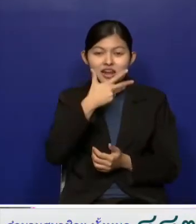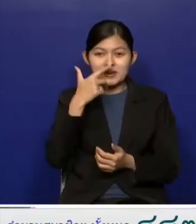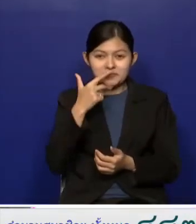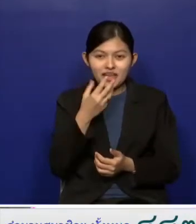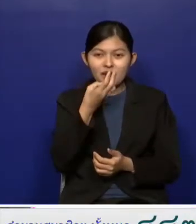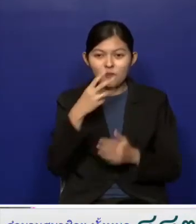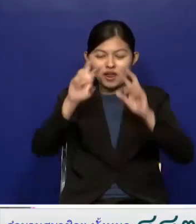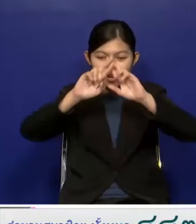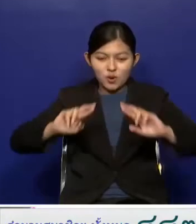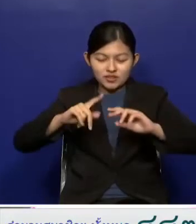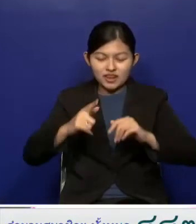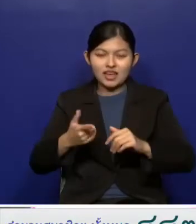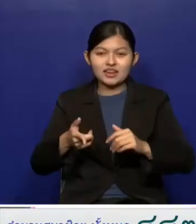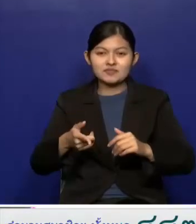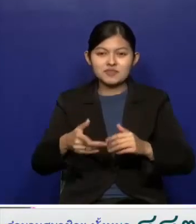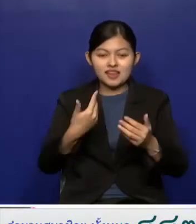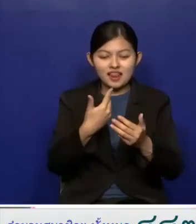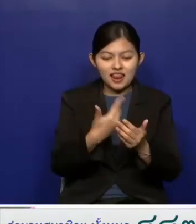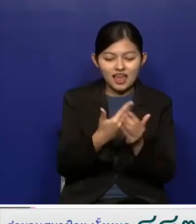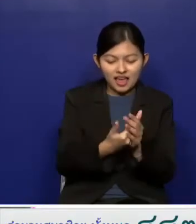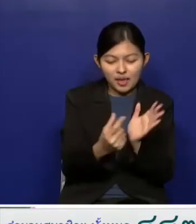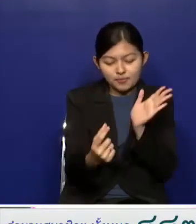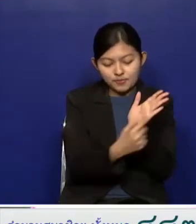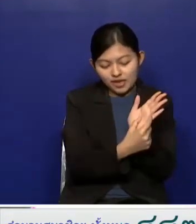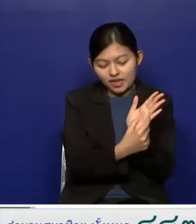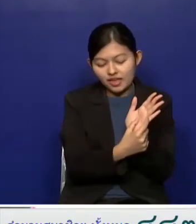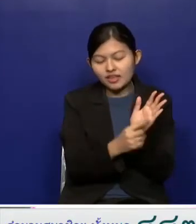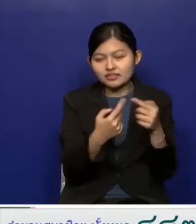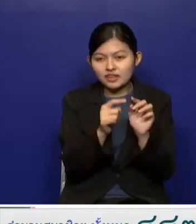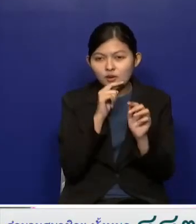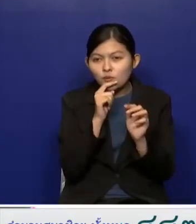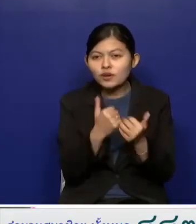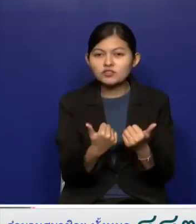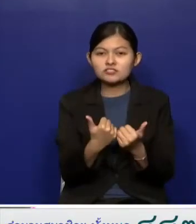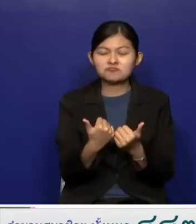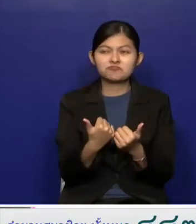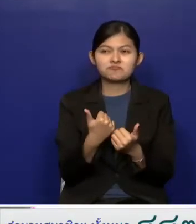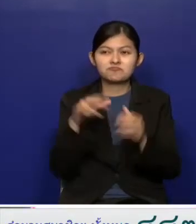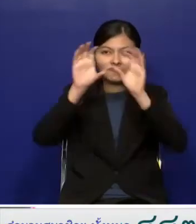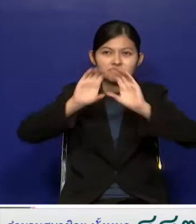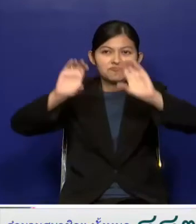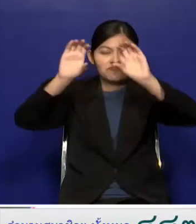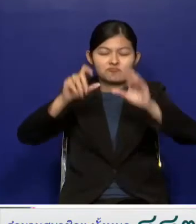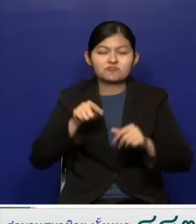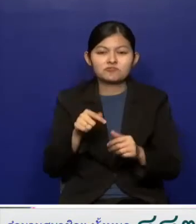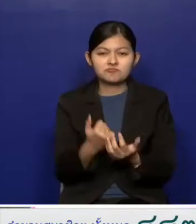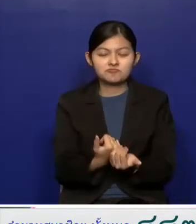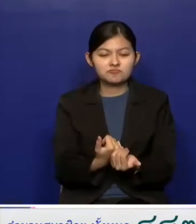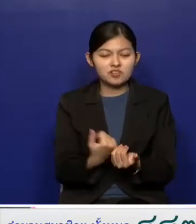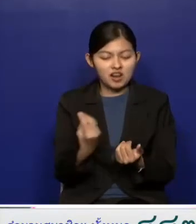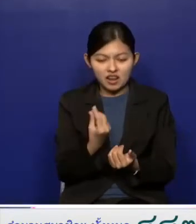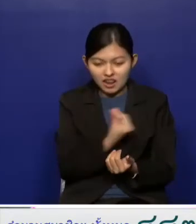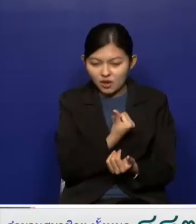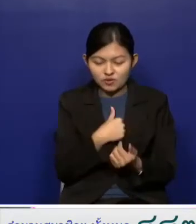ต้าการผลิตน้ำตาลมีราคาจำหน่ายน้ำตาลแต่รัฐบาลช่วงยุคปฏิวัติรัฐประหารอาจจะเร็ว